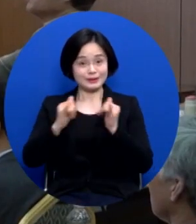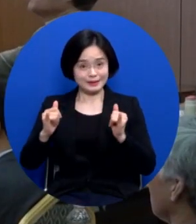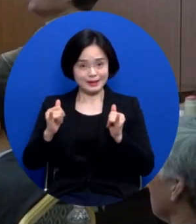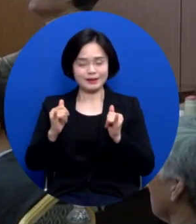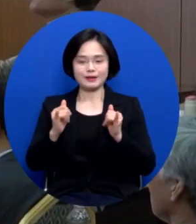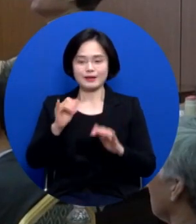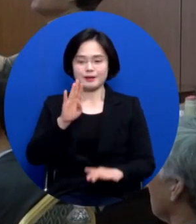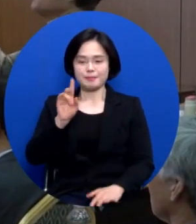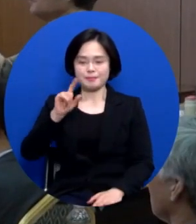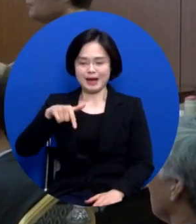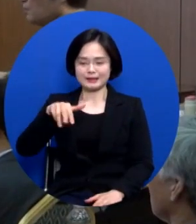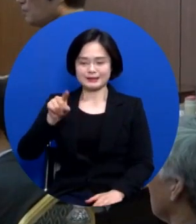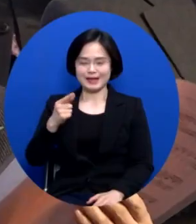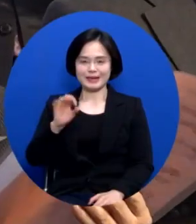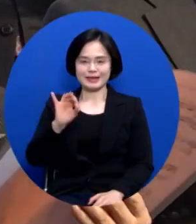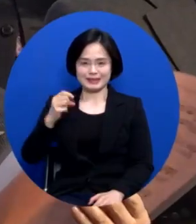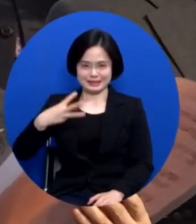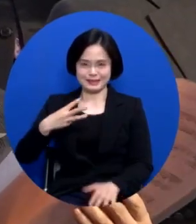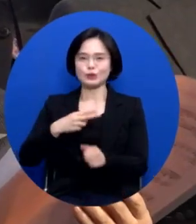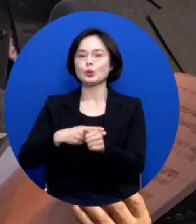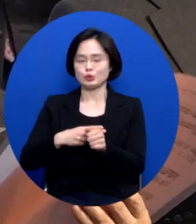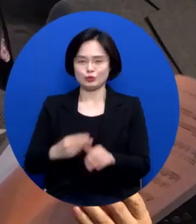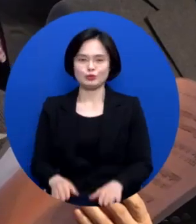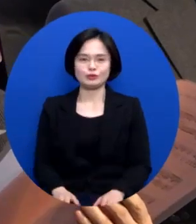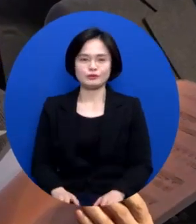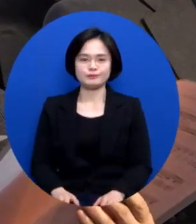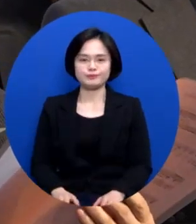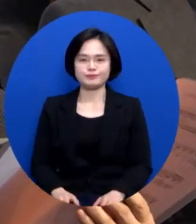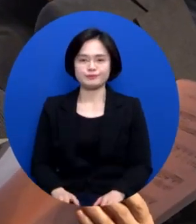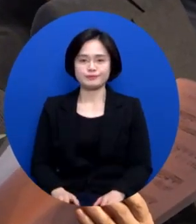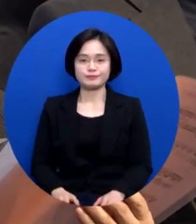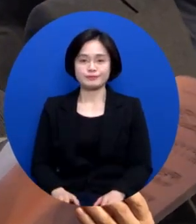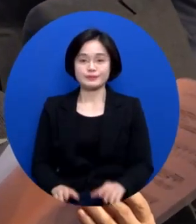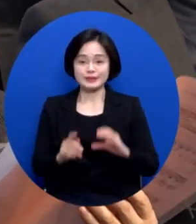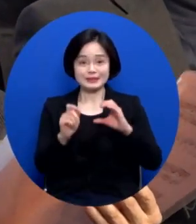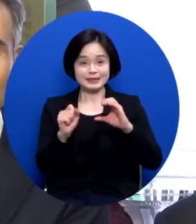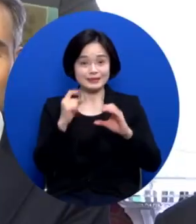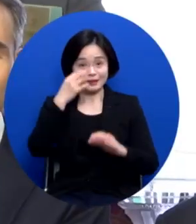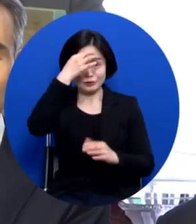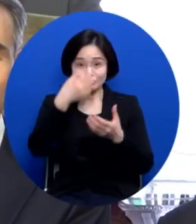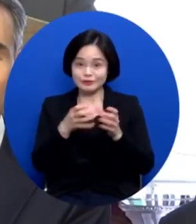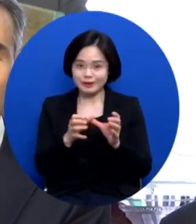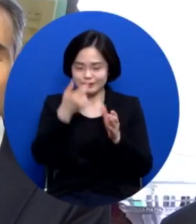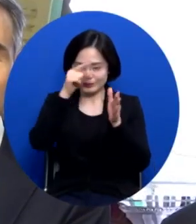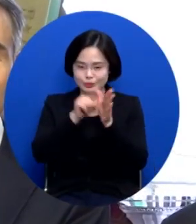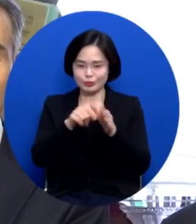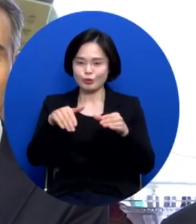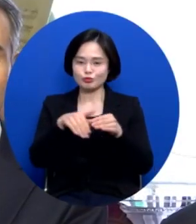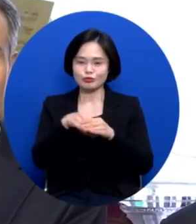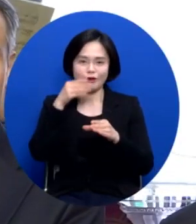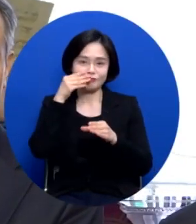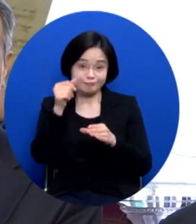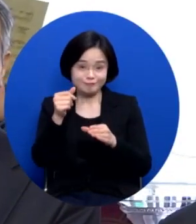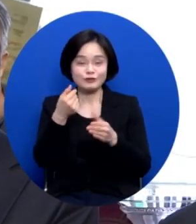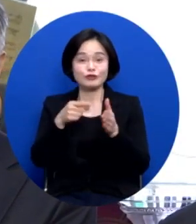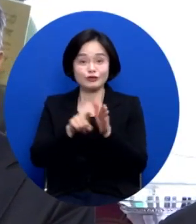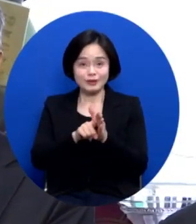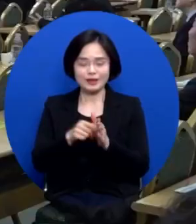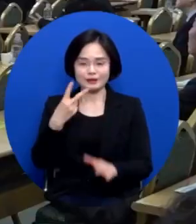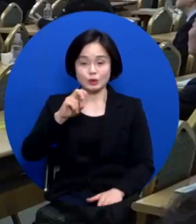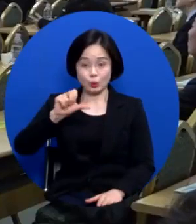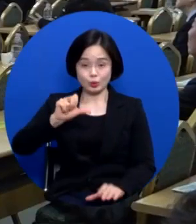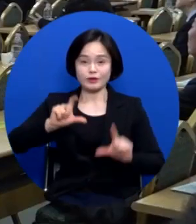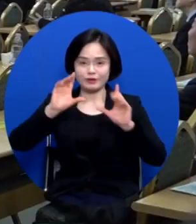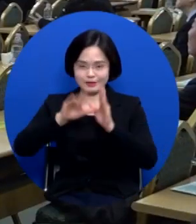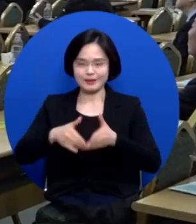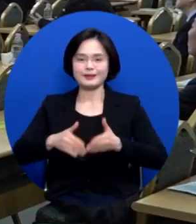있습니다. CTS 장로 합창단이 속한 CTS 예술단은 기독교 문화 정착을 위해 2005년 CTS가 설립한